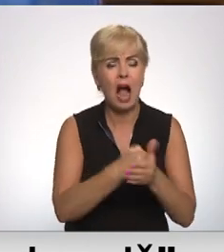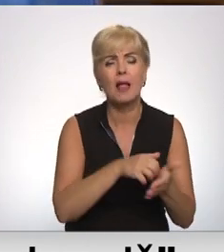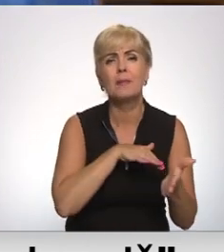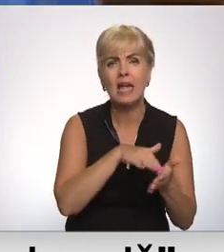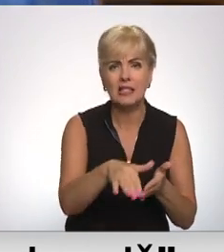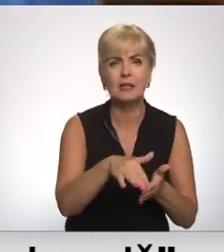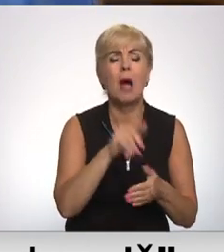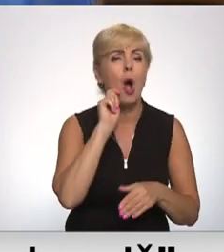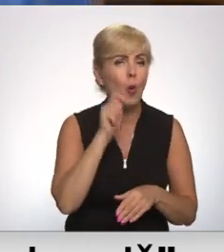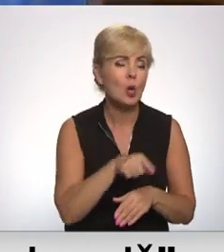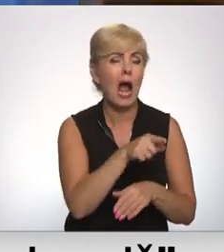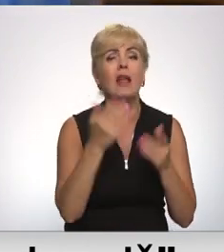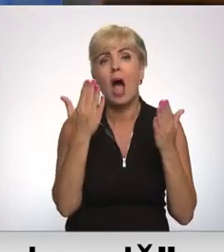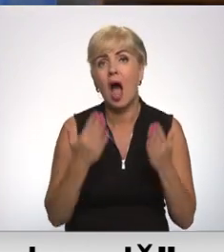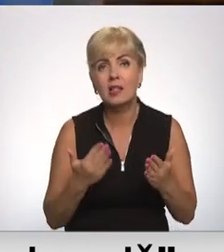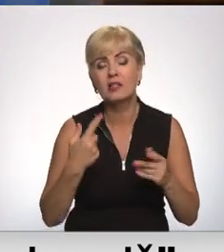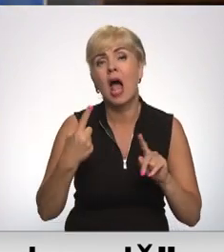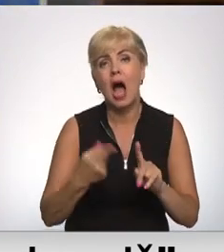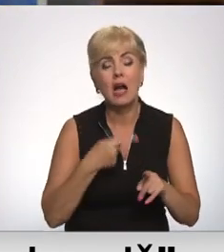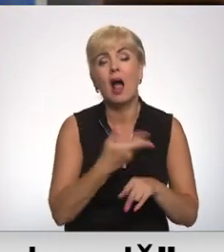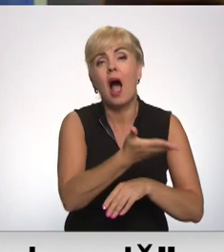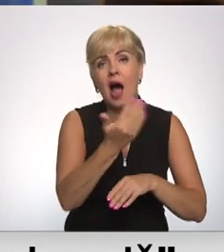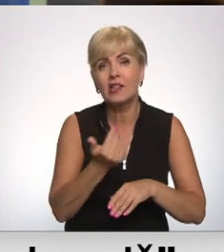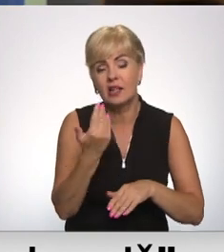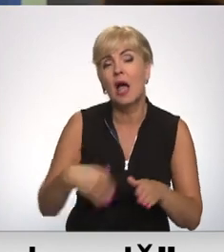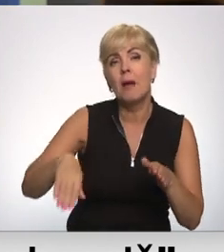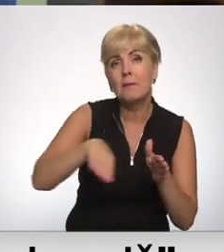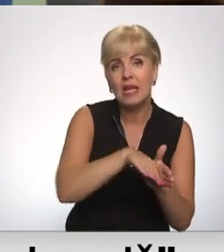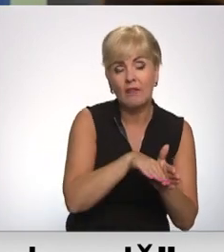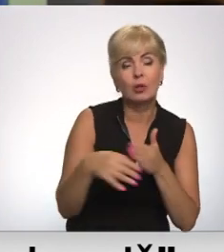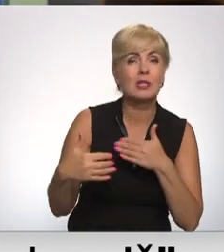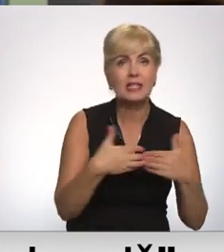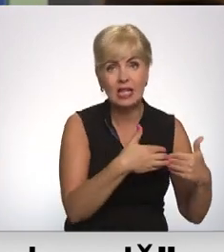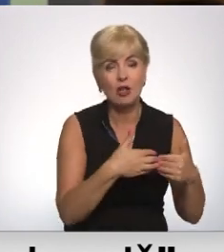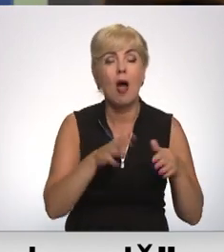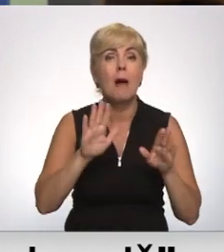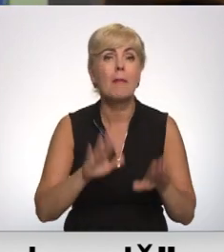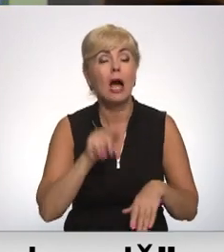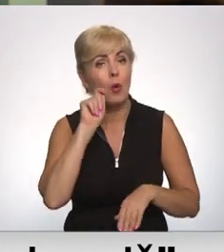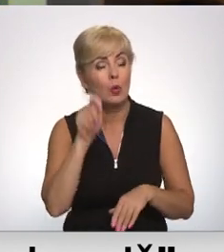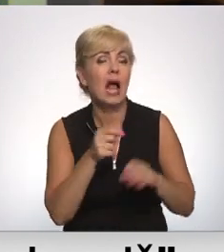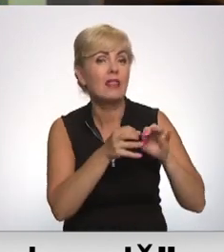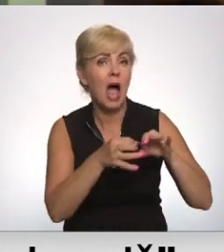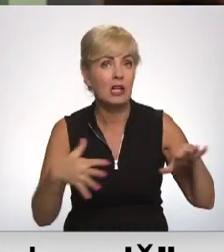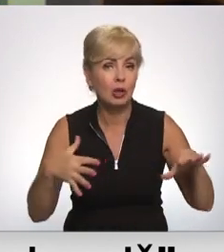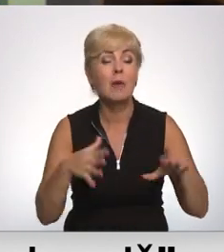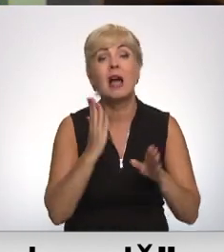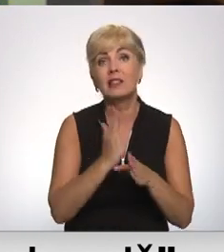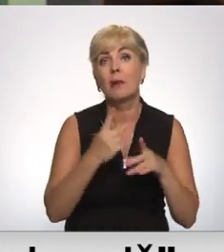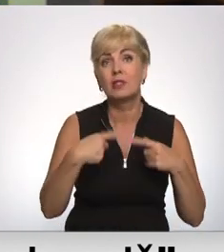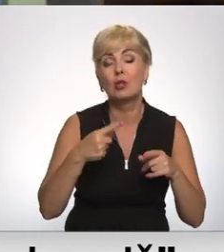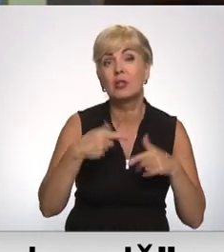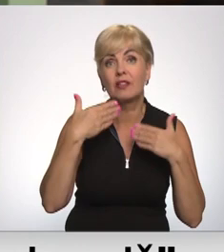izvēle un šī akcija ir kā kārtējais no aicinājumiem pievienoties cīņā par Ukraiņas neatkarību un starp citu